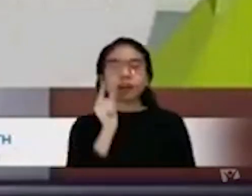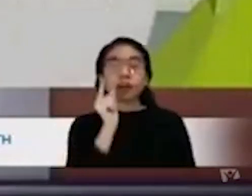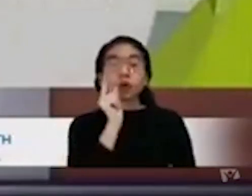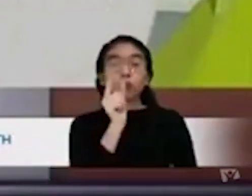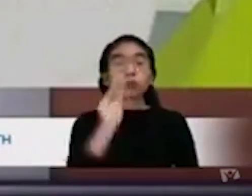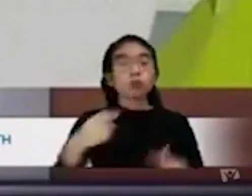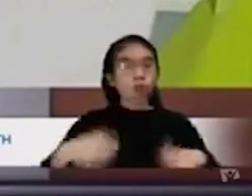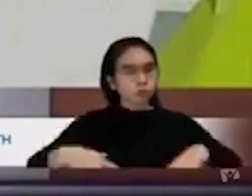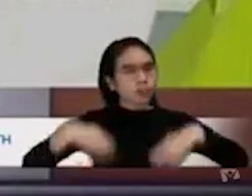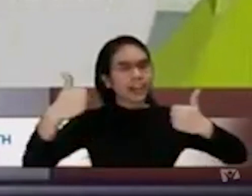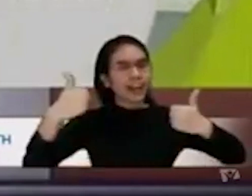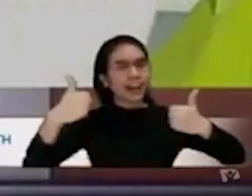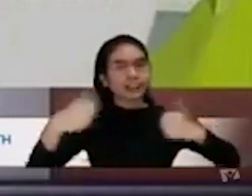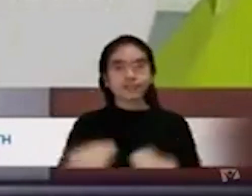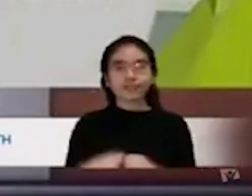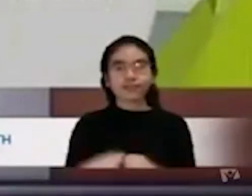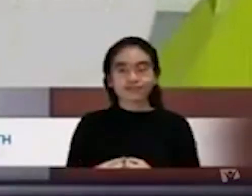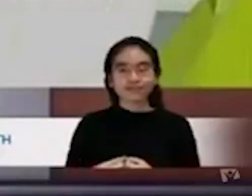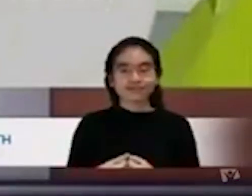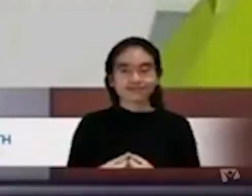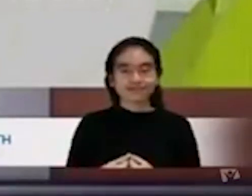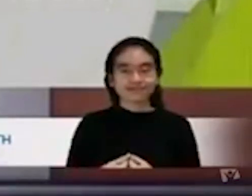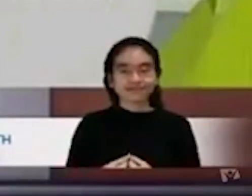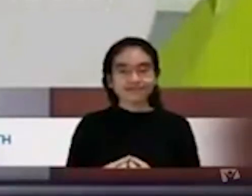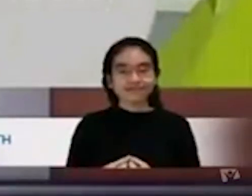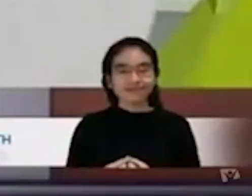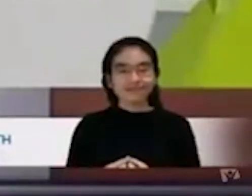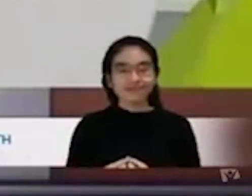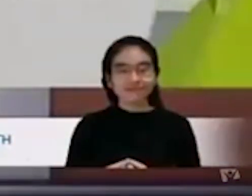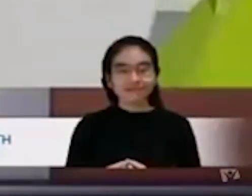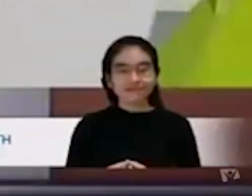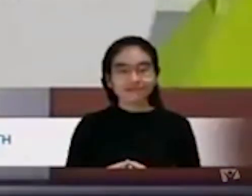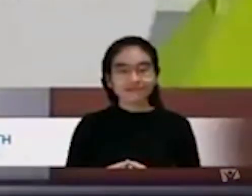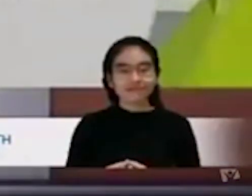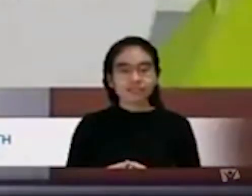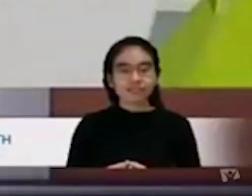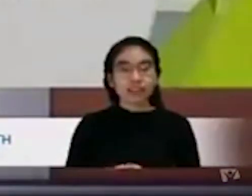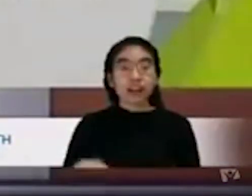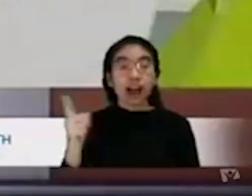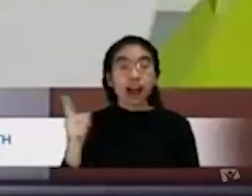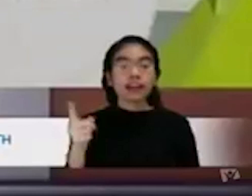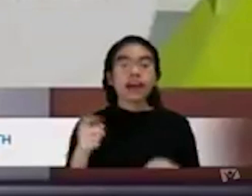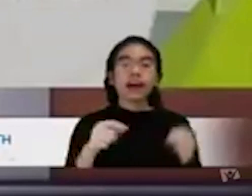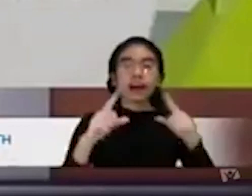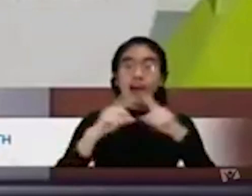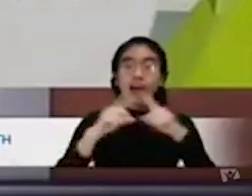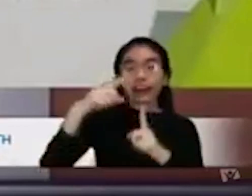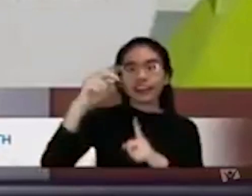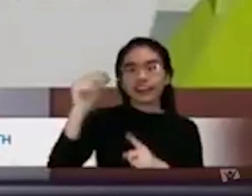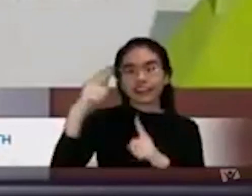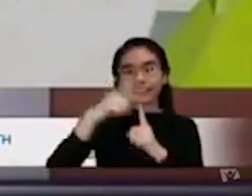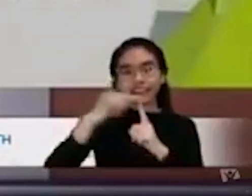inilah sebuah artikel yang ditulis oleh Sabrina Alisa. Menyatakan begitu